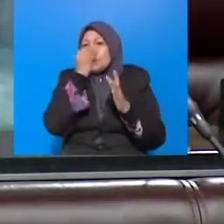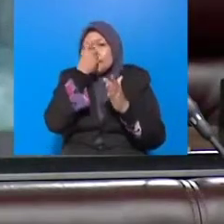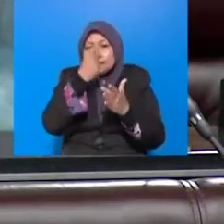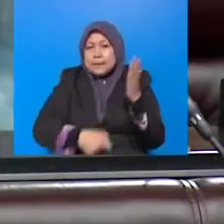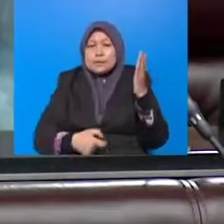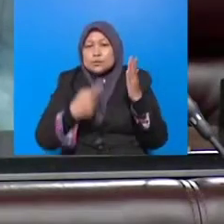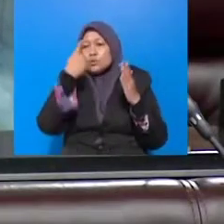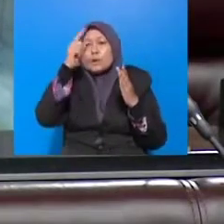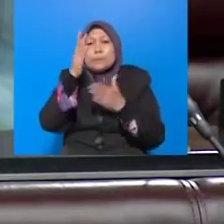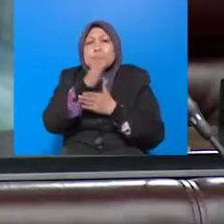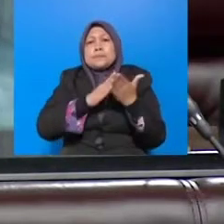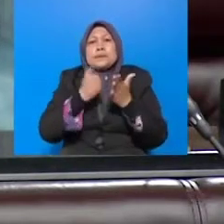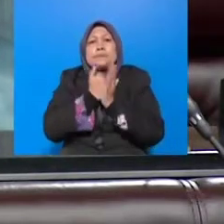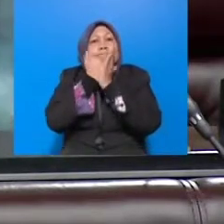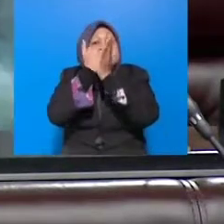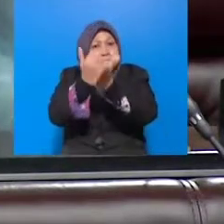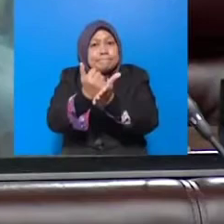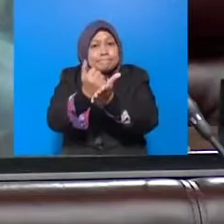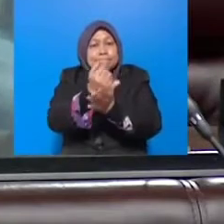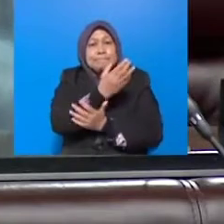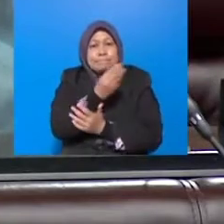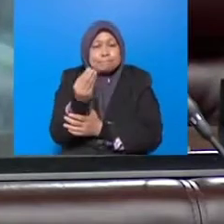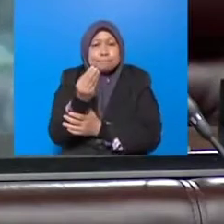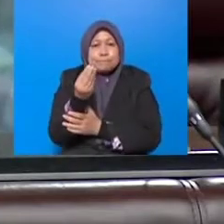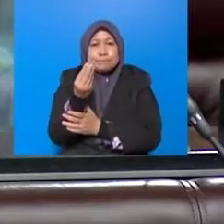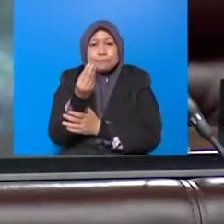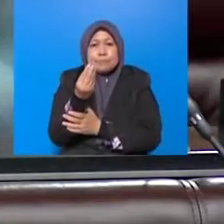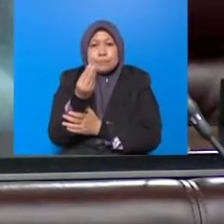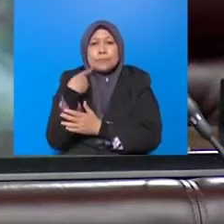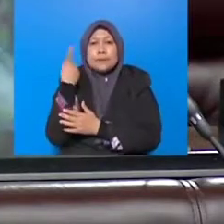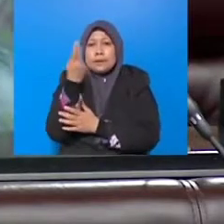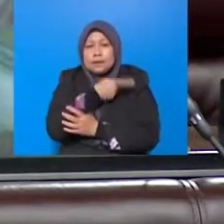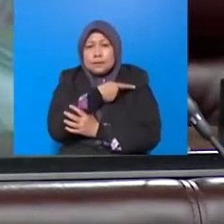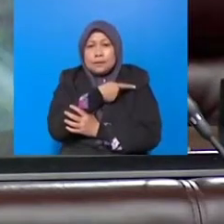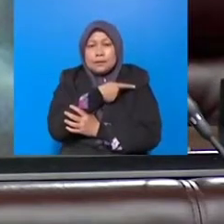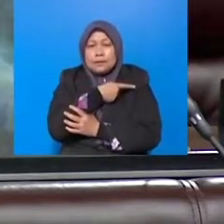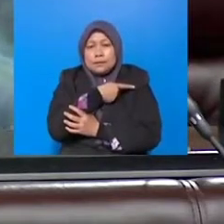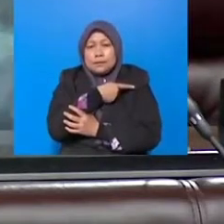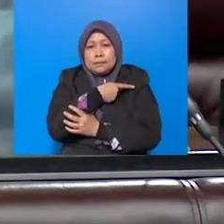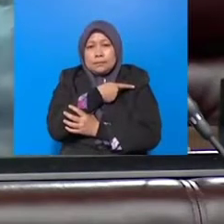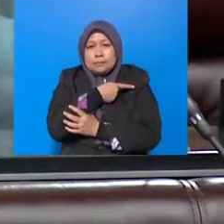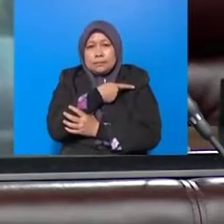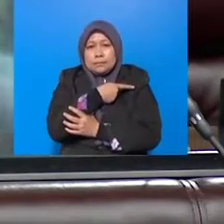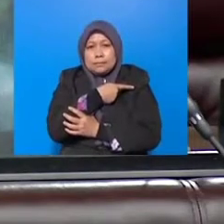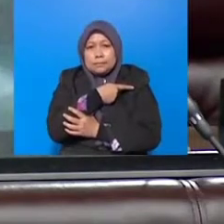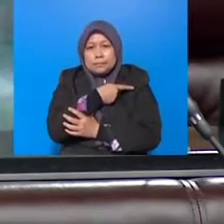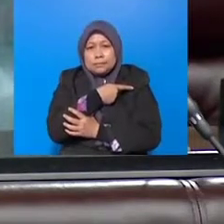ini adalah untuk sebahagian untuk membantu dan selain daripada itu juga untuk kita